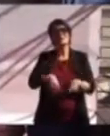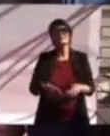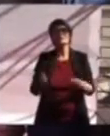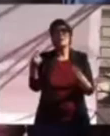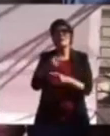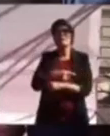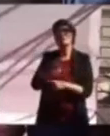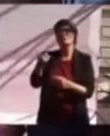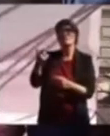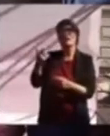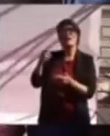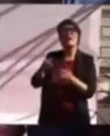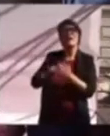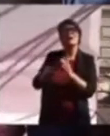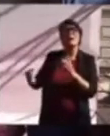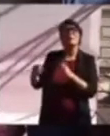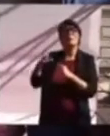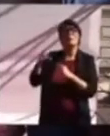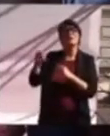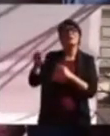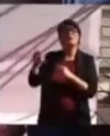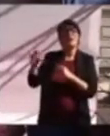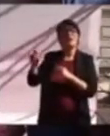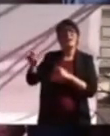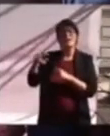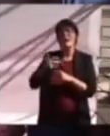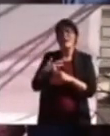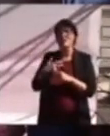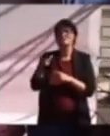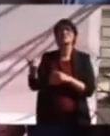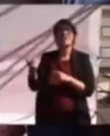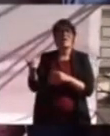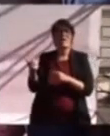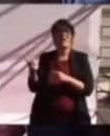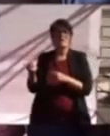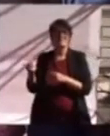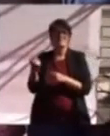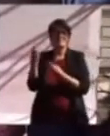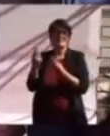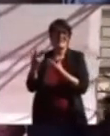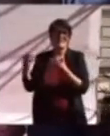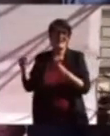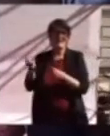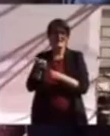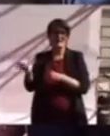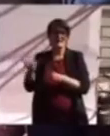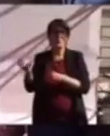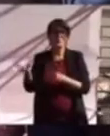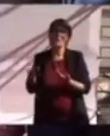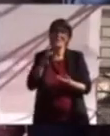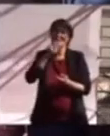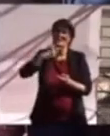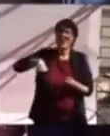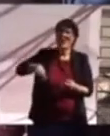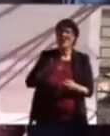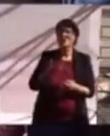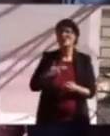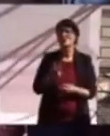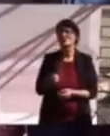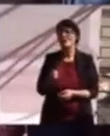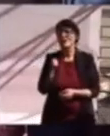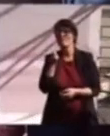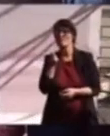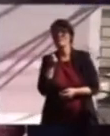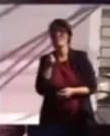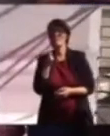a 5 mila casi allora che cosa significa significa che noi abbiamo un piccolo vantaggio rispetto agli altri ma non possiamo farci illusioni